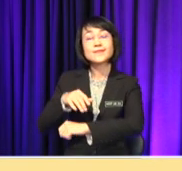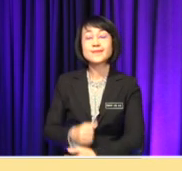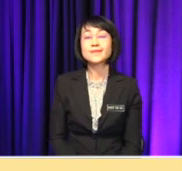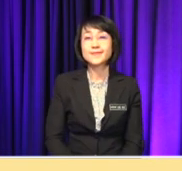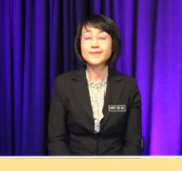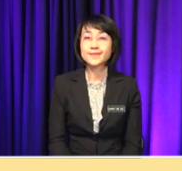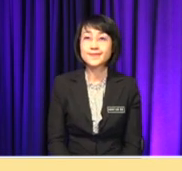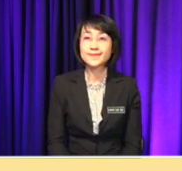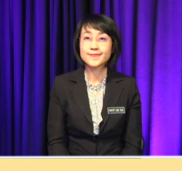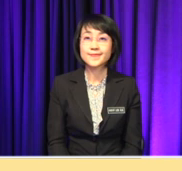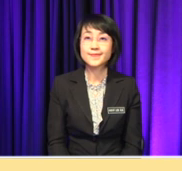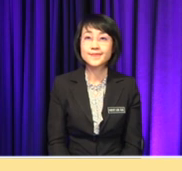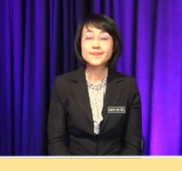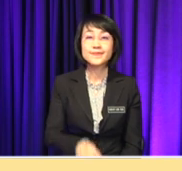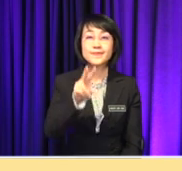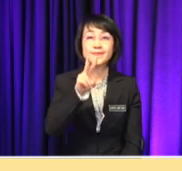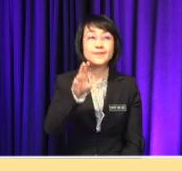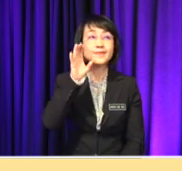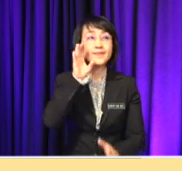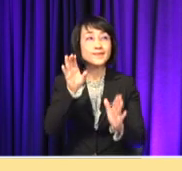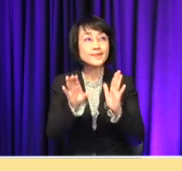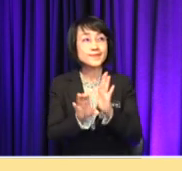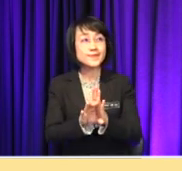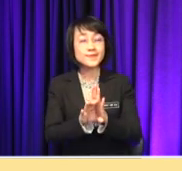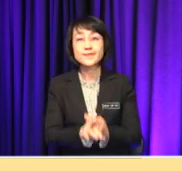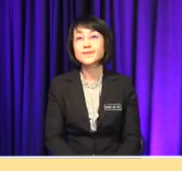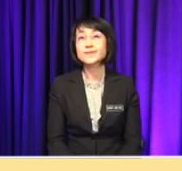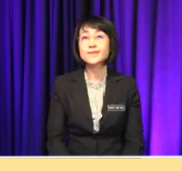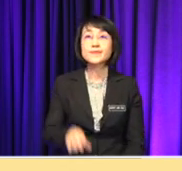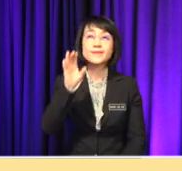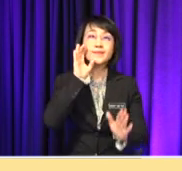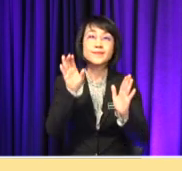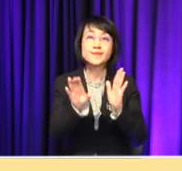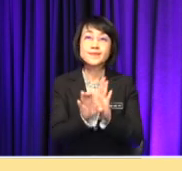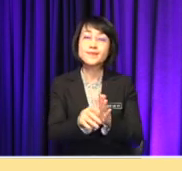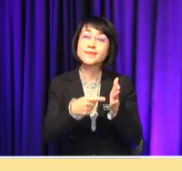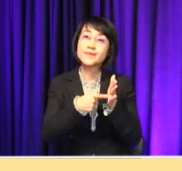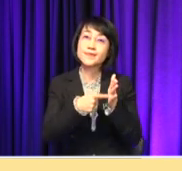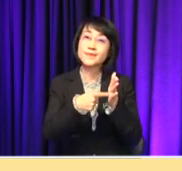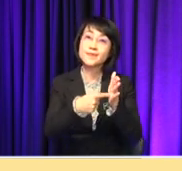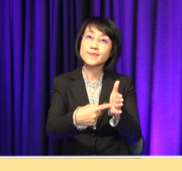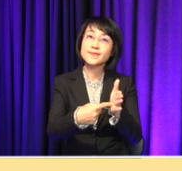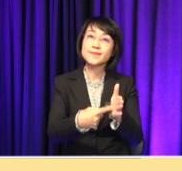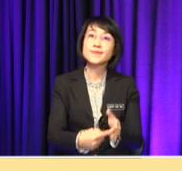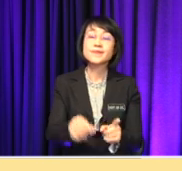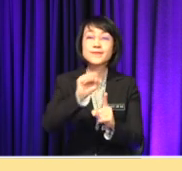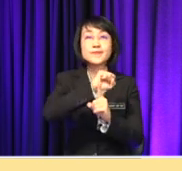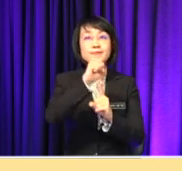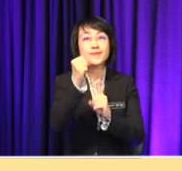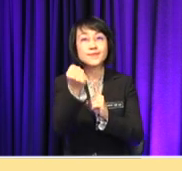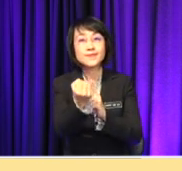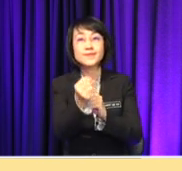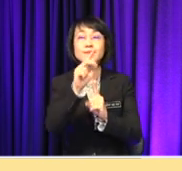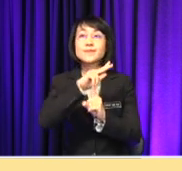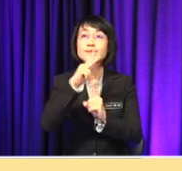sekarang adalah dua gambar oke itu adalah gambar yang menunjukkan betapa suasana atau keadaan